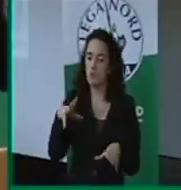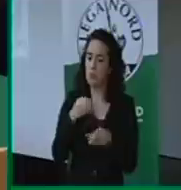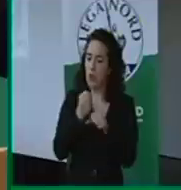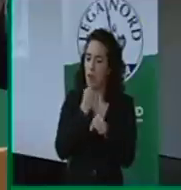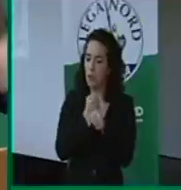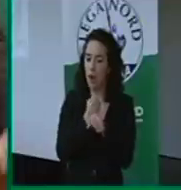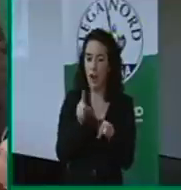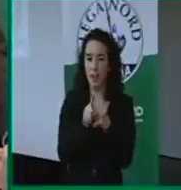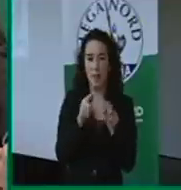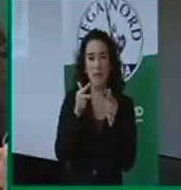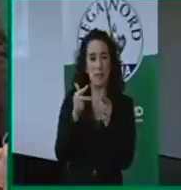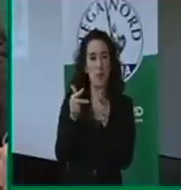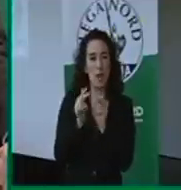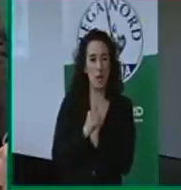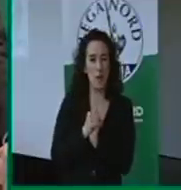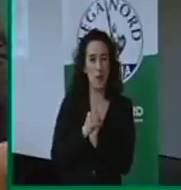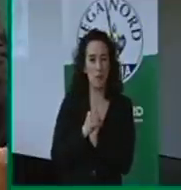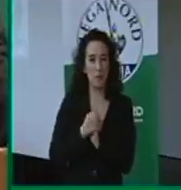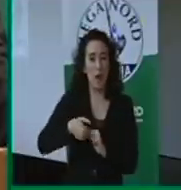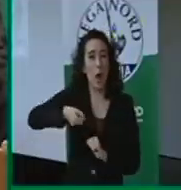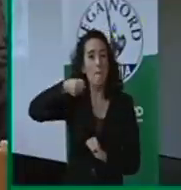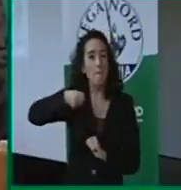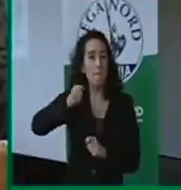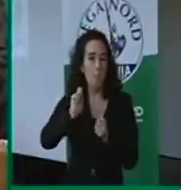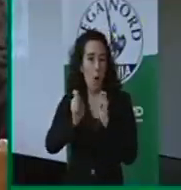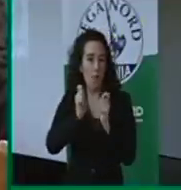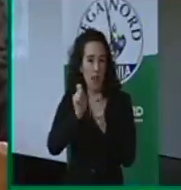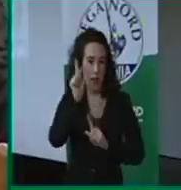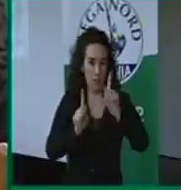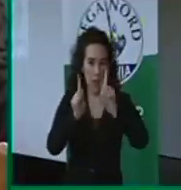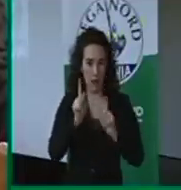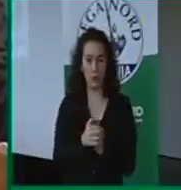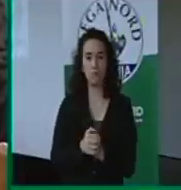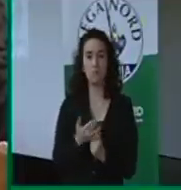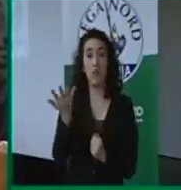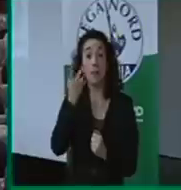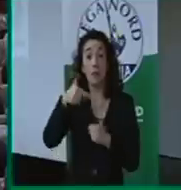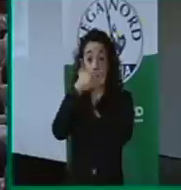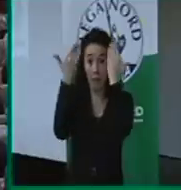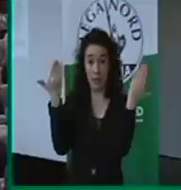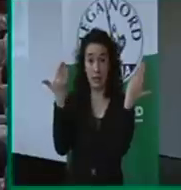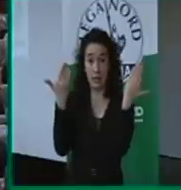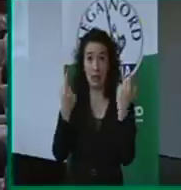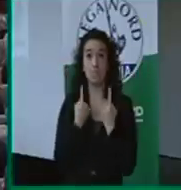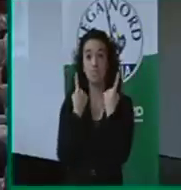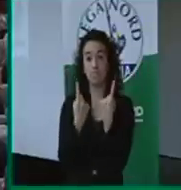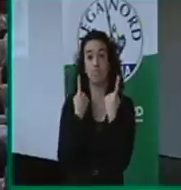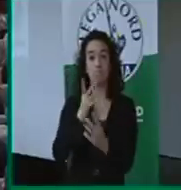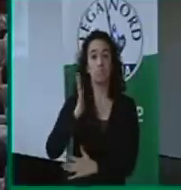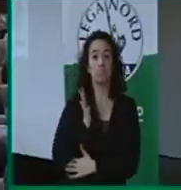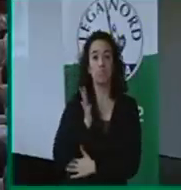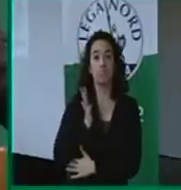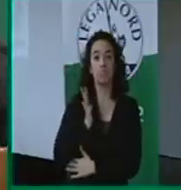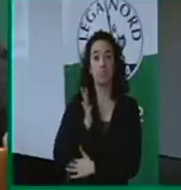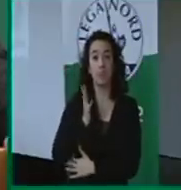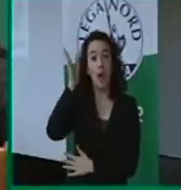fattorino qui in borsa di Milano Eh mi presentavo fuori Sperando che qualcuno dalla borsa Sperando che qualcuno mi ha suessa Alla fine un